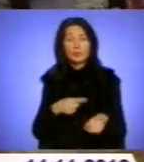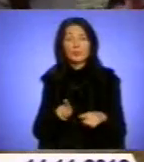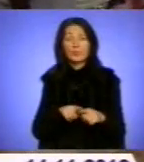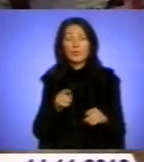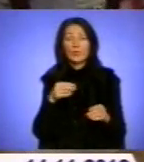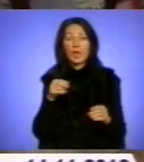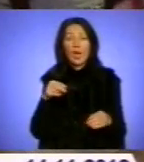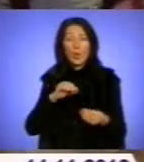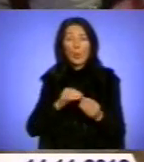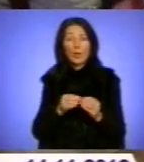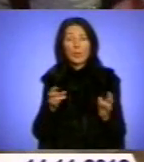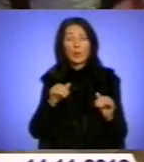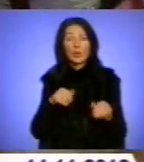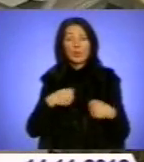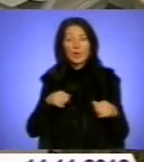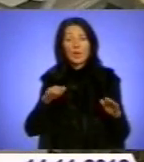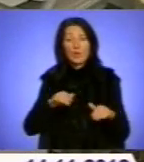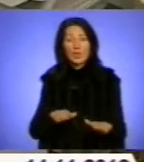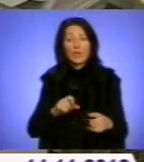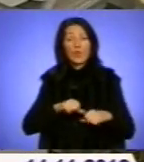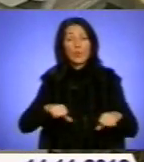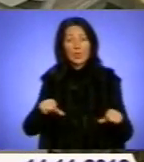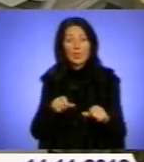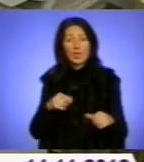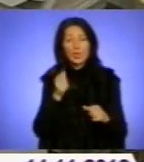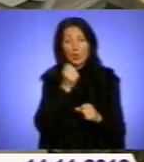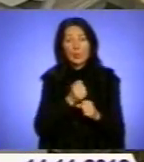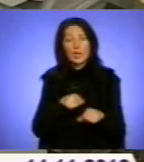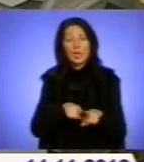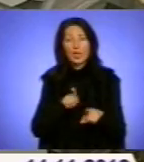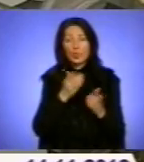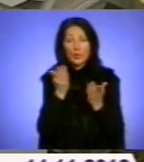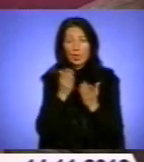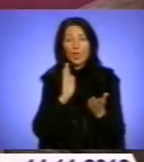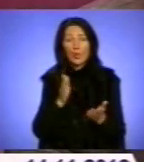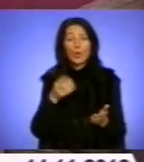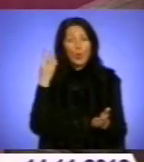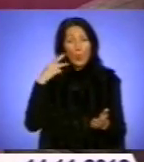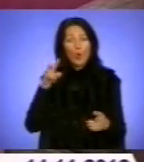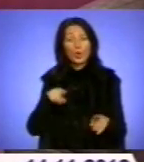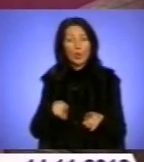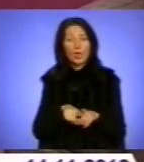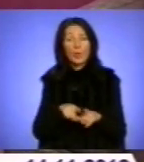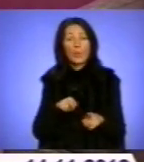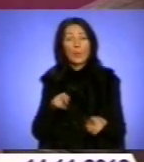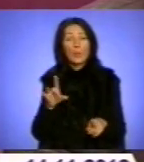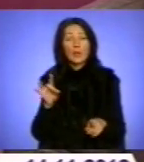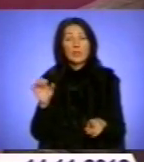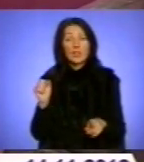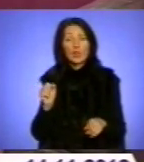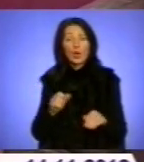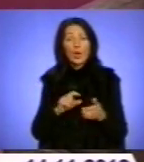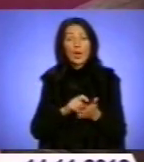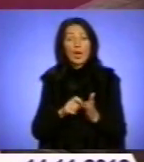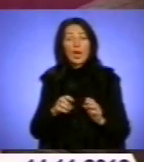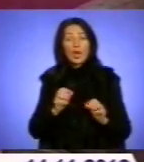що в'єднує засобами масової інформації. Зробити так, аби читати стало модно та престижно. Комітет розробив концепцію державної